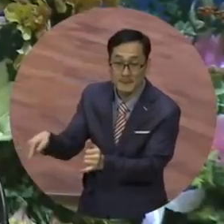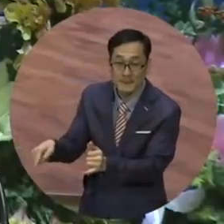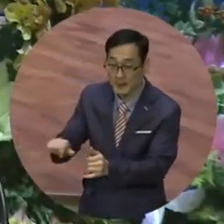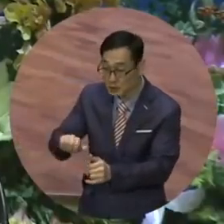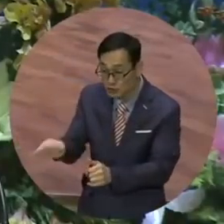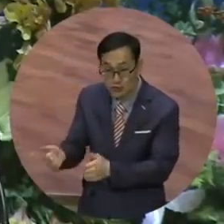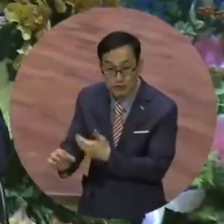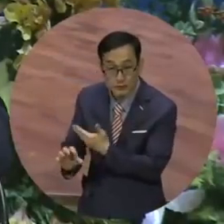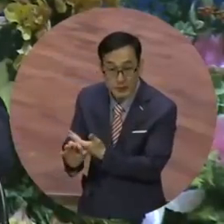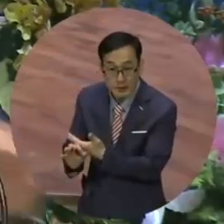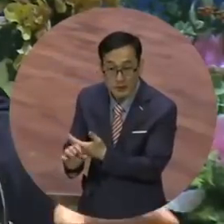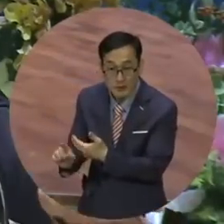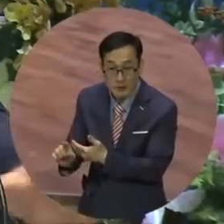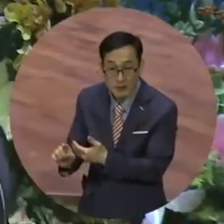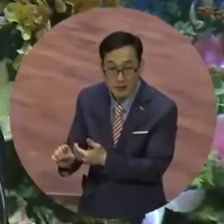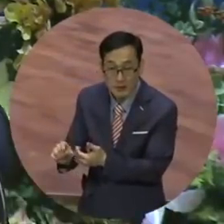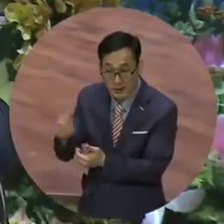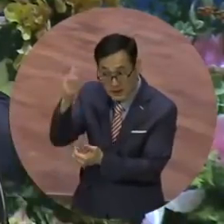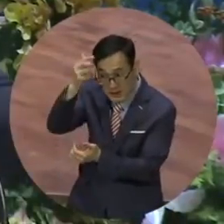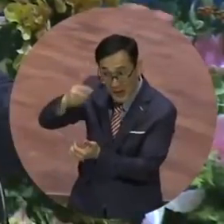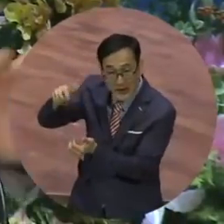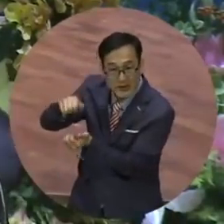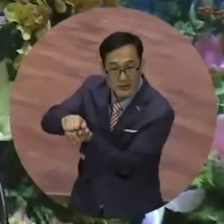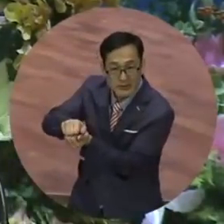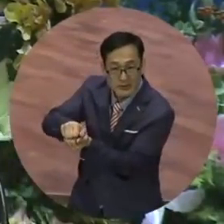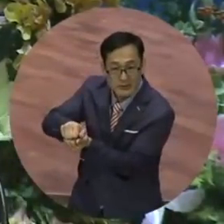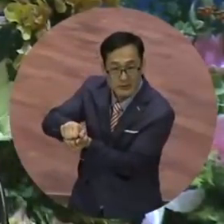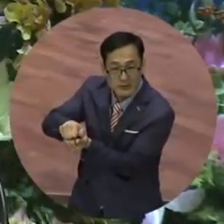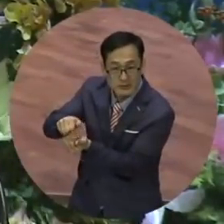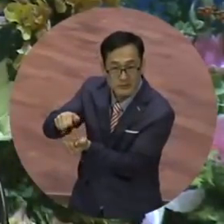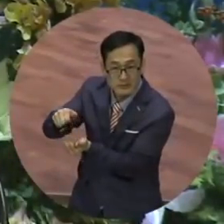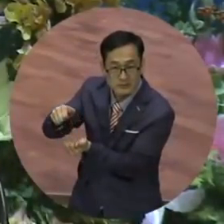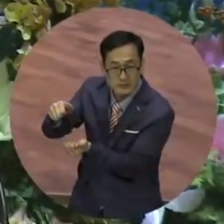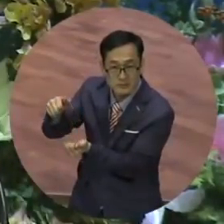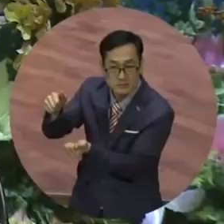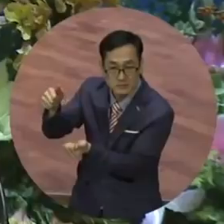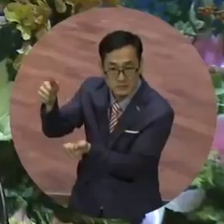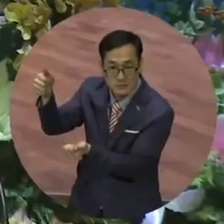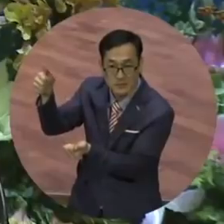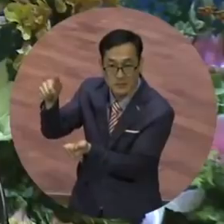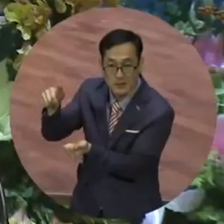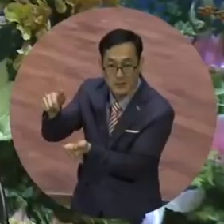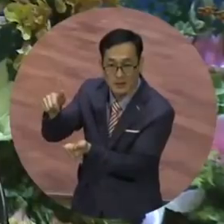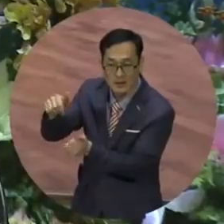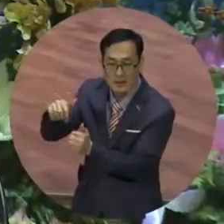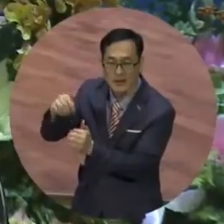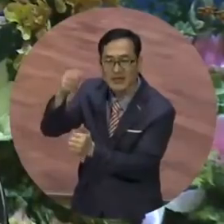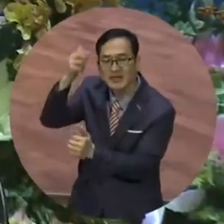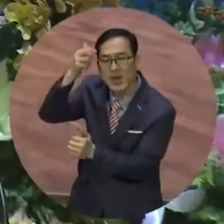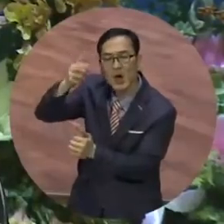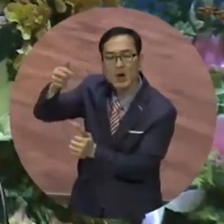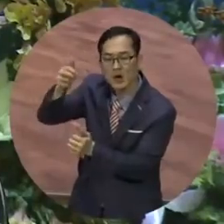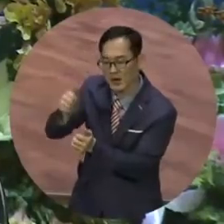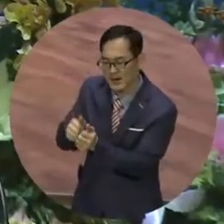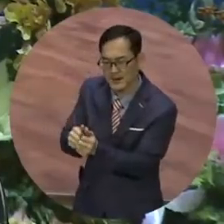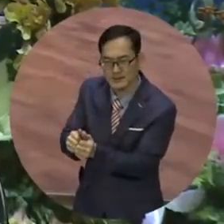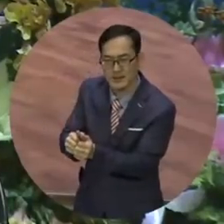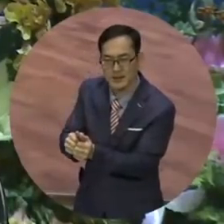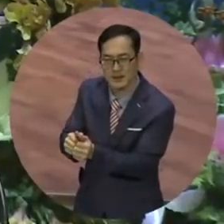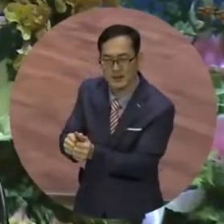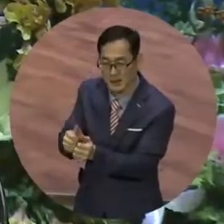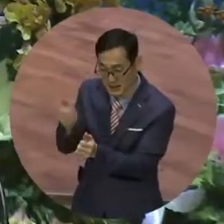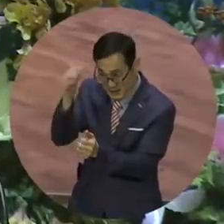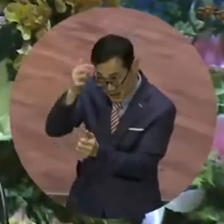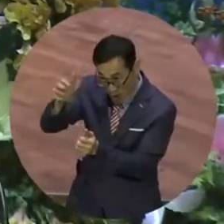영이기 때문에 육체는 덮어버리든지 태워버리든지. 영적 존재, 영이 떠나는 순간에 육체를 죽었다